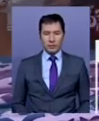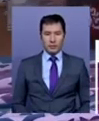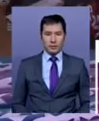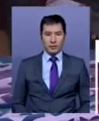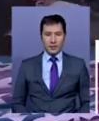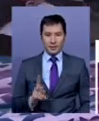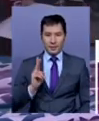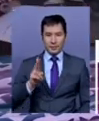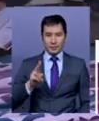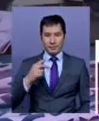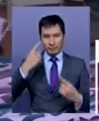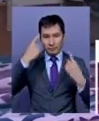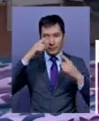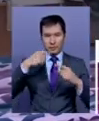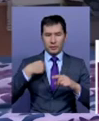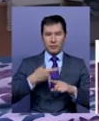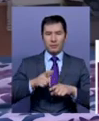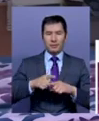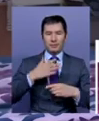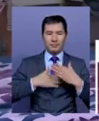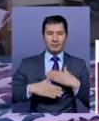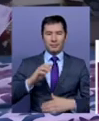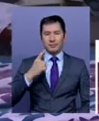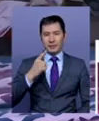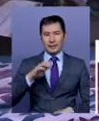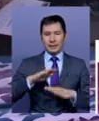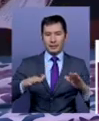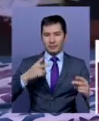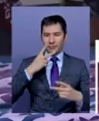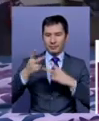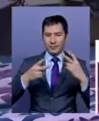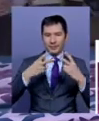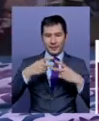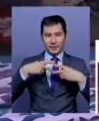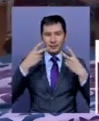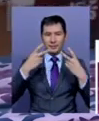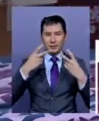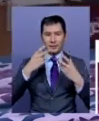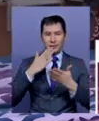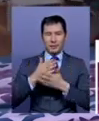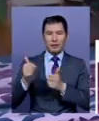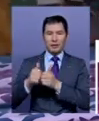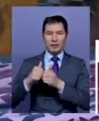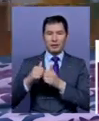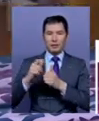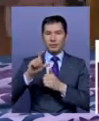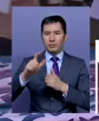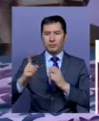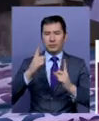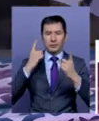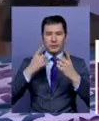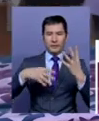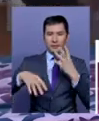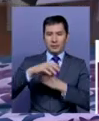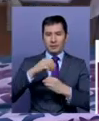осыған балып жатқан осының егісті шараның айналасында жүрген қанша азаматшылар, соның бәріне алғыс